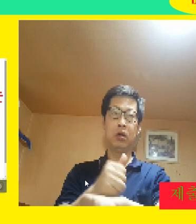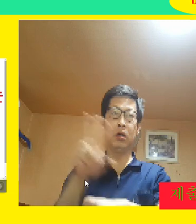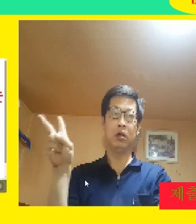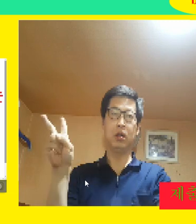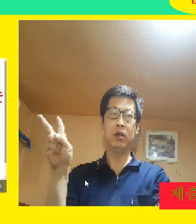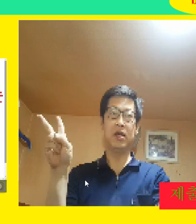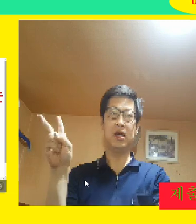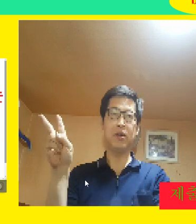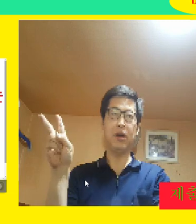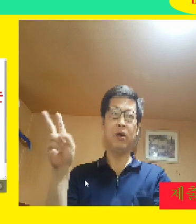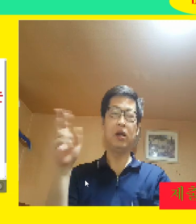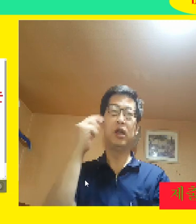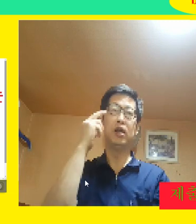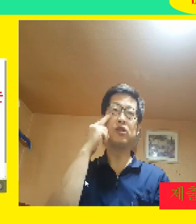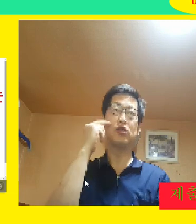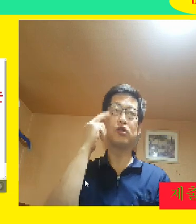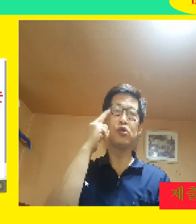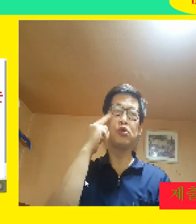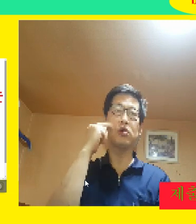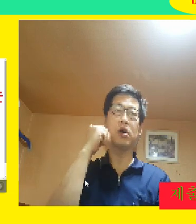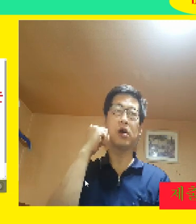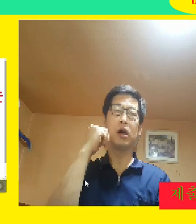익숙해야만 되는 거예요.